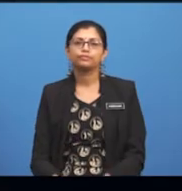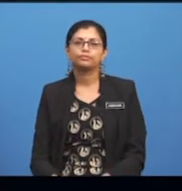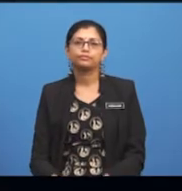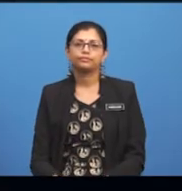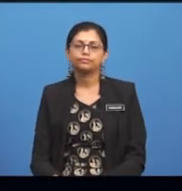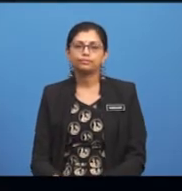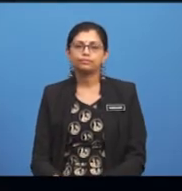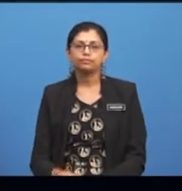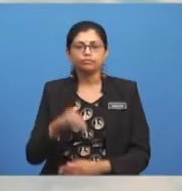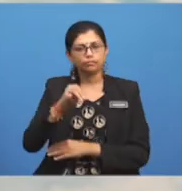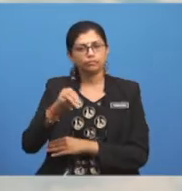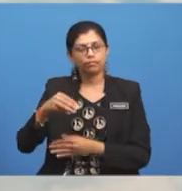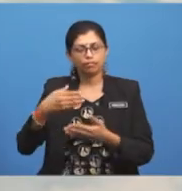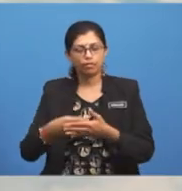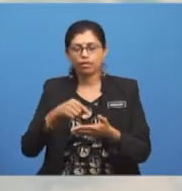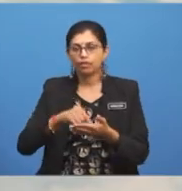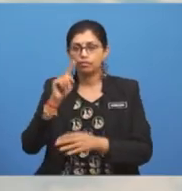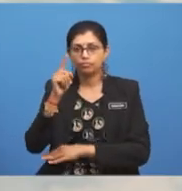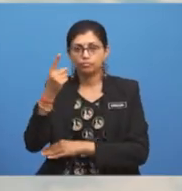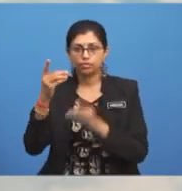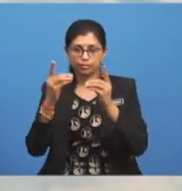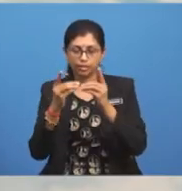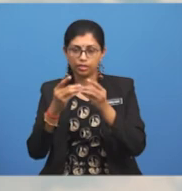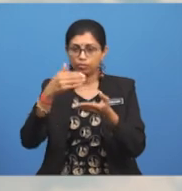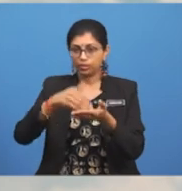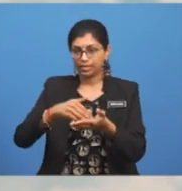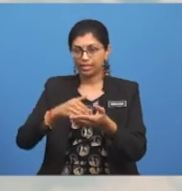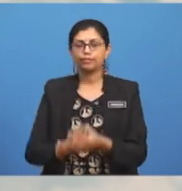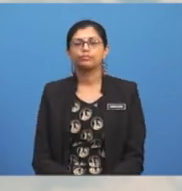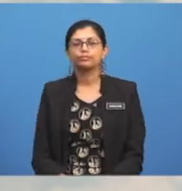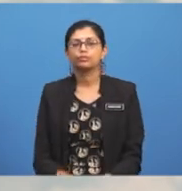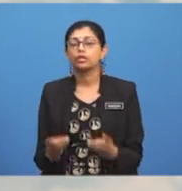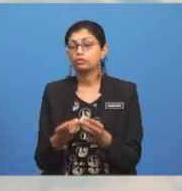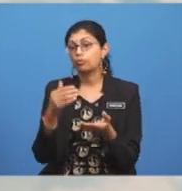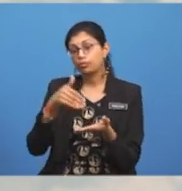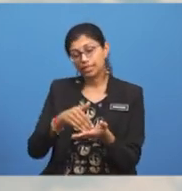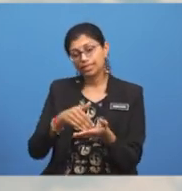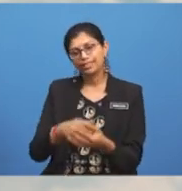Murid-murid, sampai di sini saja pertemuan kita. Semoga kita berjumpa